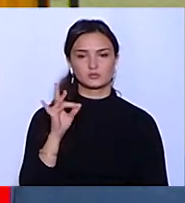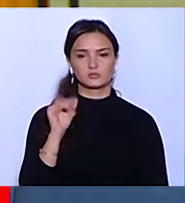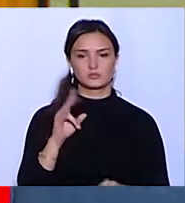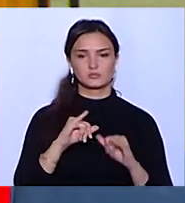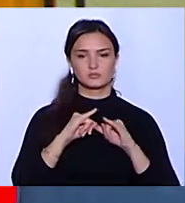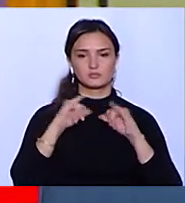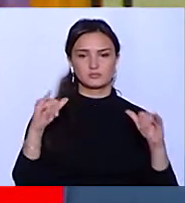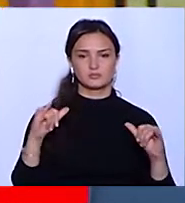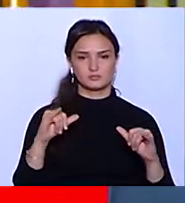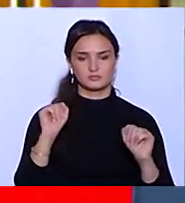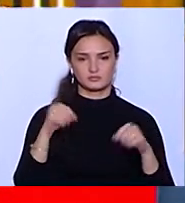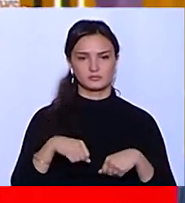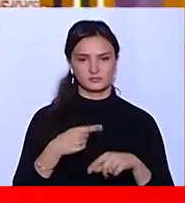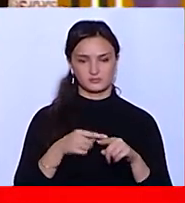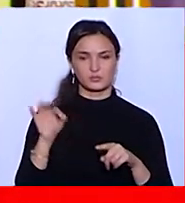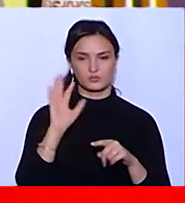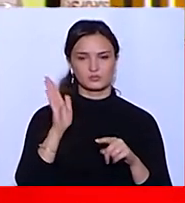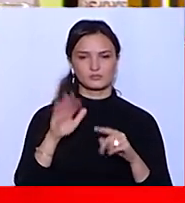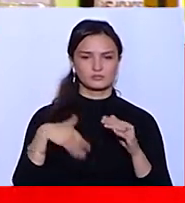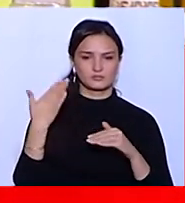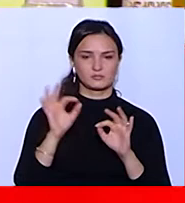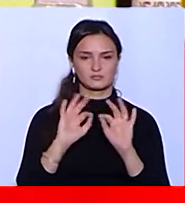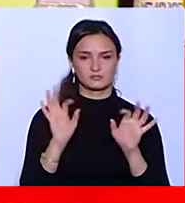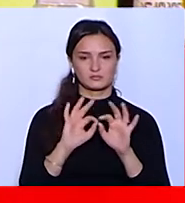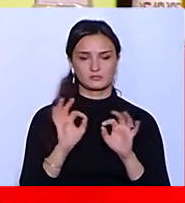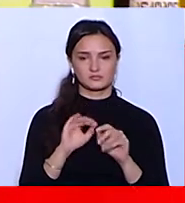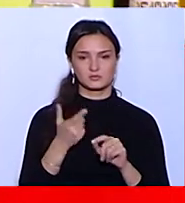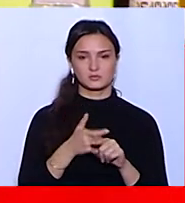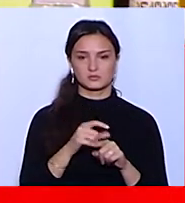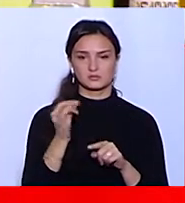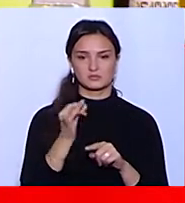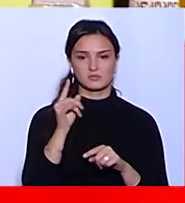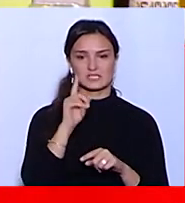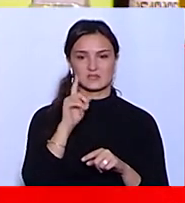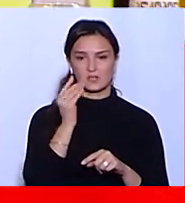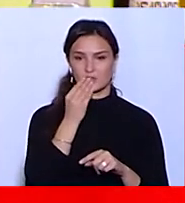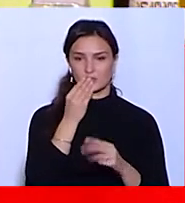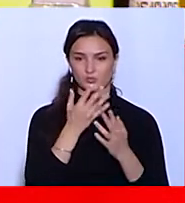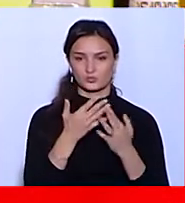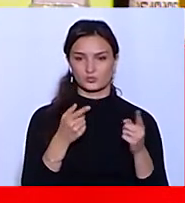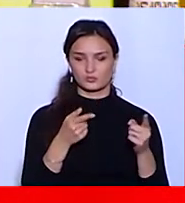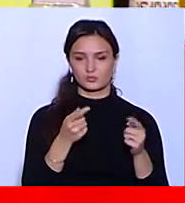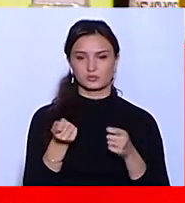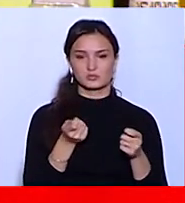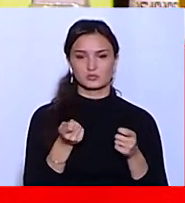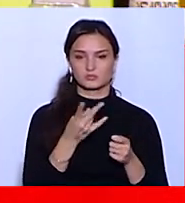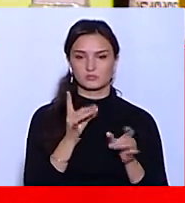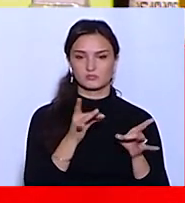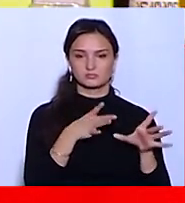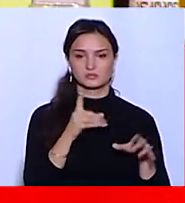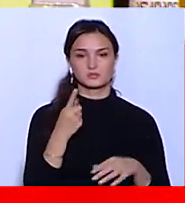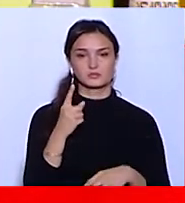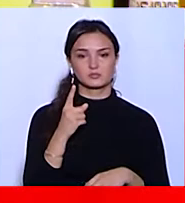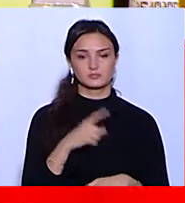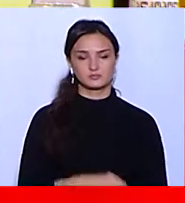კიდევ მოახერხებ და დეტალურად გესაუბრებით. რატომ აღმოჩნდა ასეთი მშვენიერი მწვანე პროდუქტი სიფთხილის ზონაში?